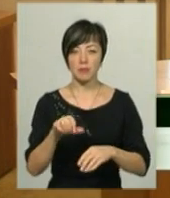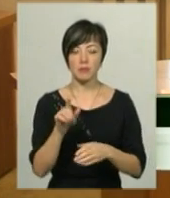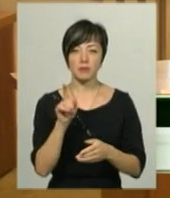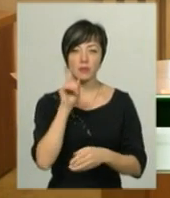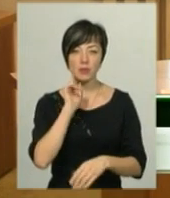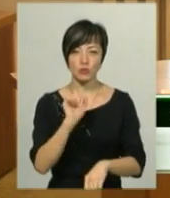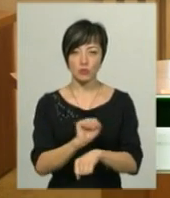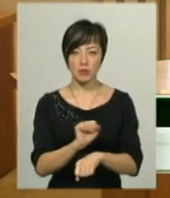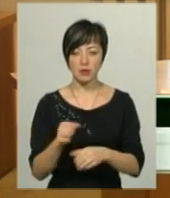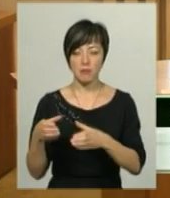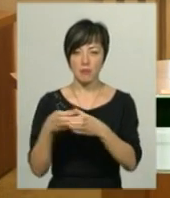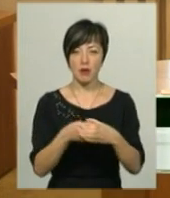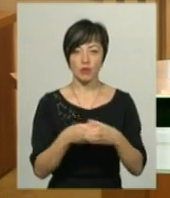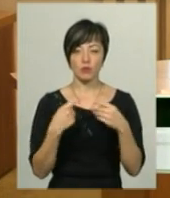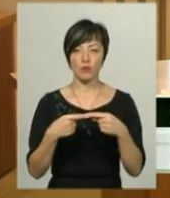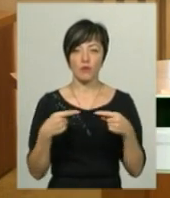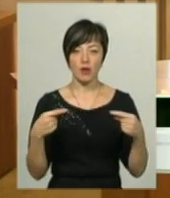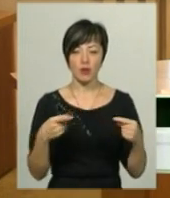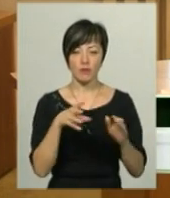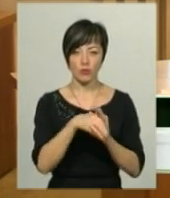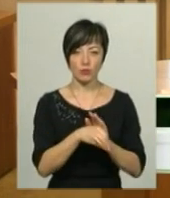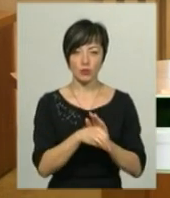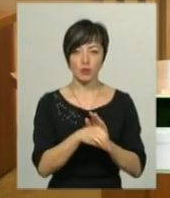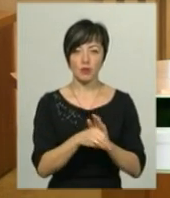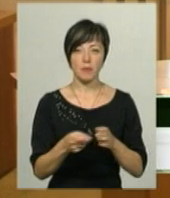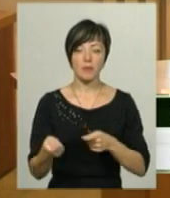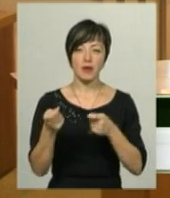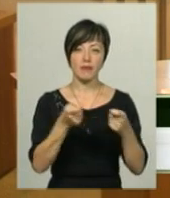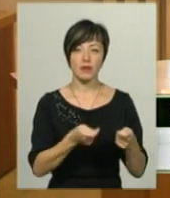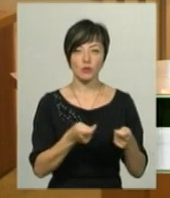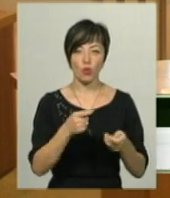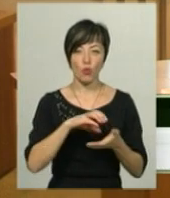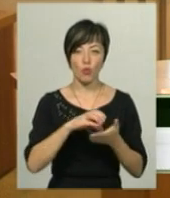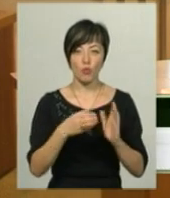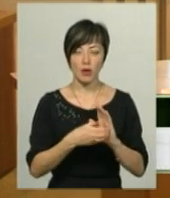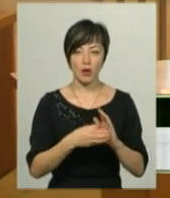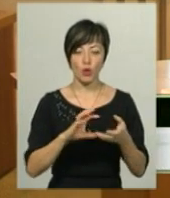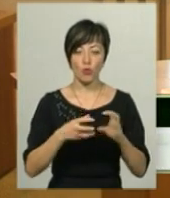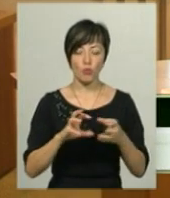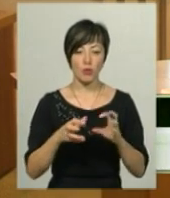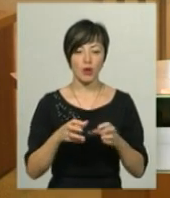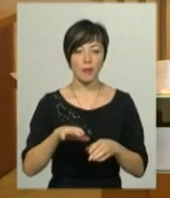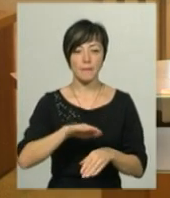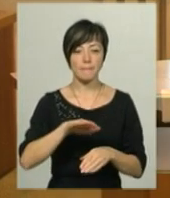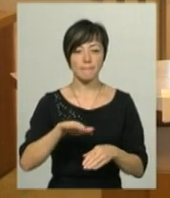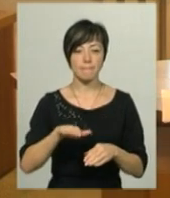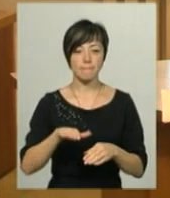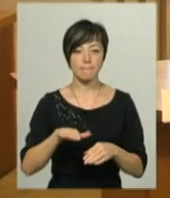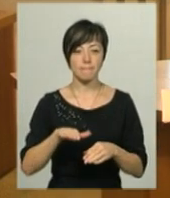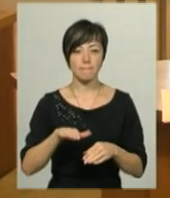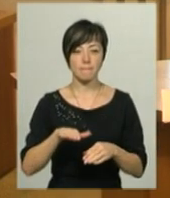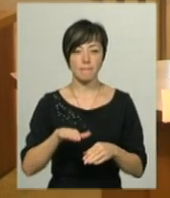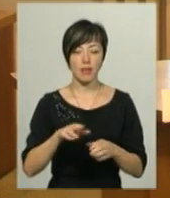дві партії контрафактних товарів. В одній партії переміщувались кубики Рубіка під